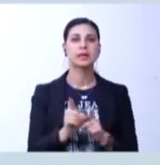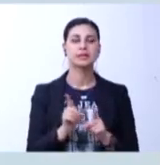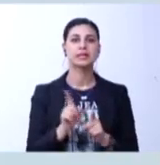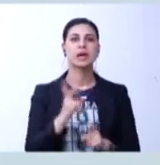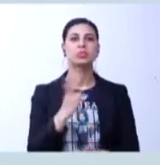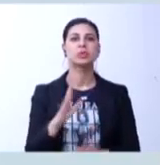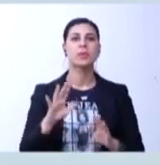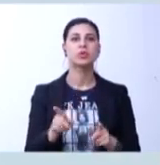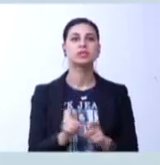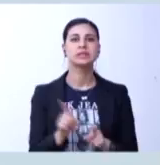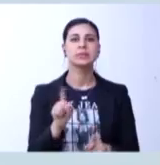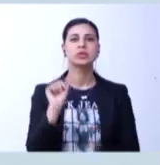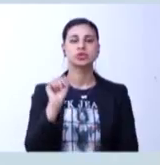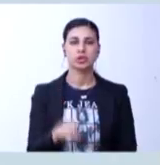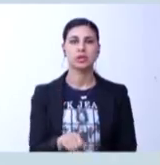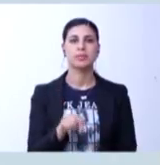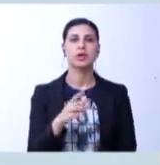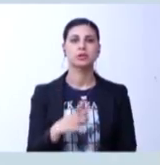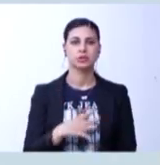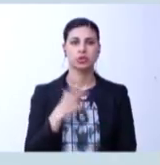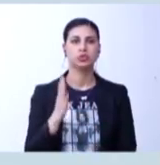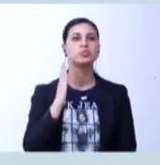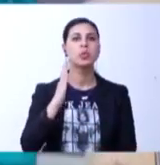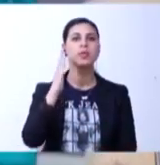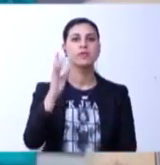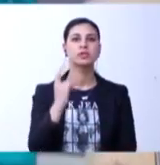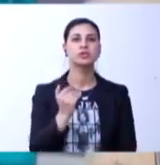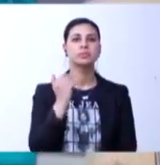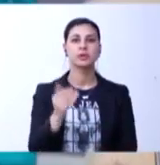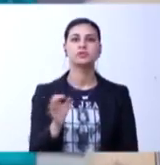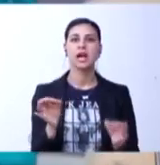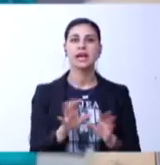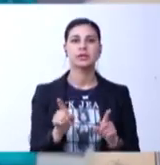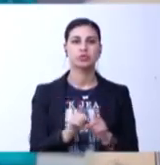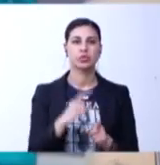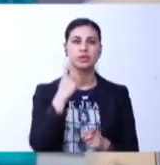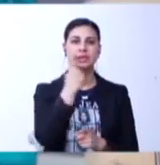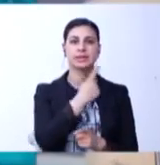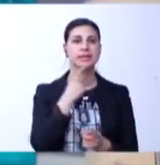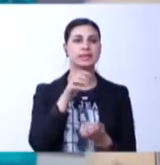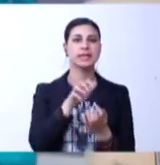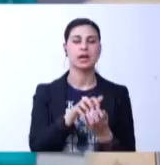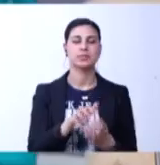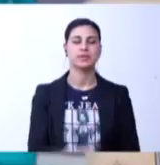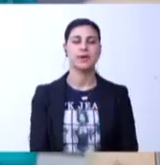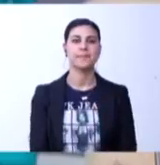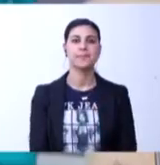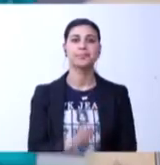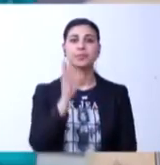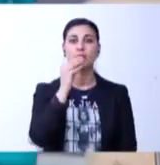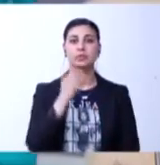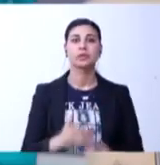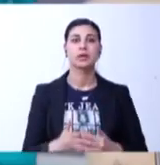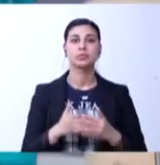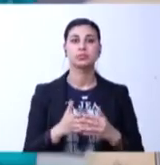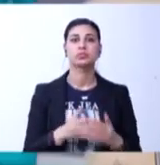ან რა უნდა მოხდეს ისეთი, რამაც შეიძლება განსაზღვროს მომავალში ბავშვის არასწორი თანკბილვა? მოცოტყოფნის პერიოდი განსაკუთრებით